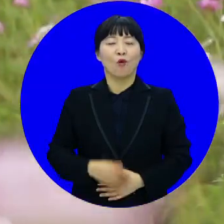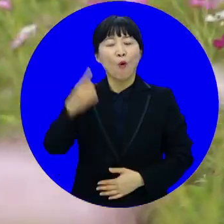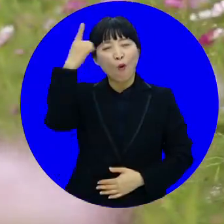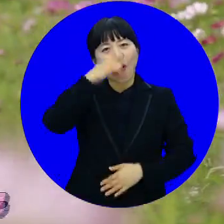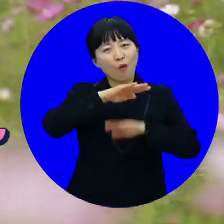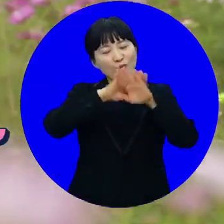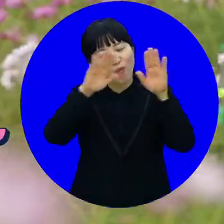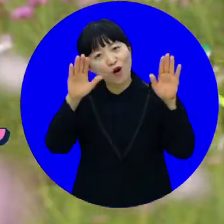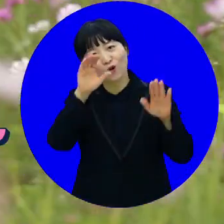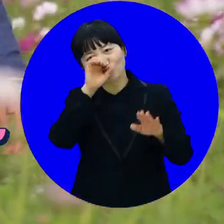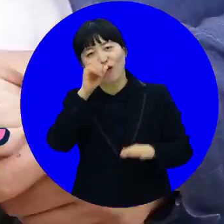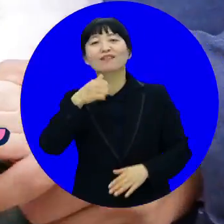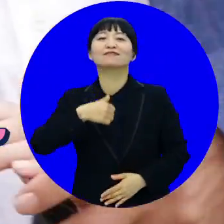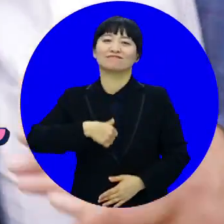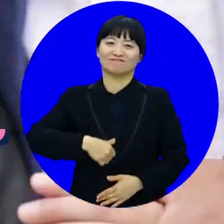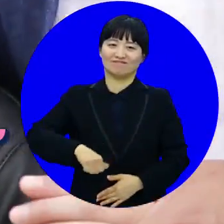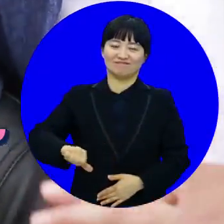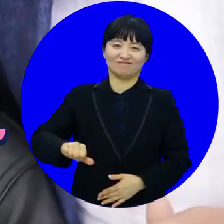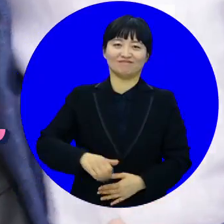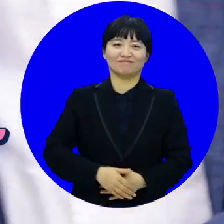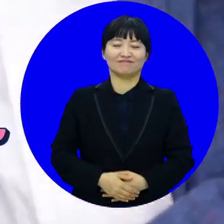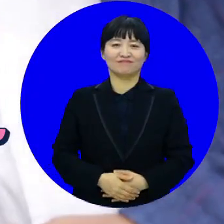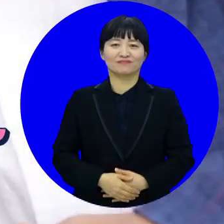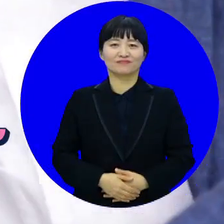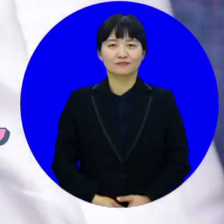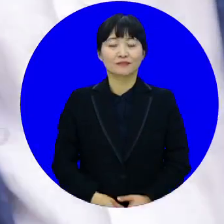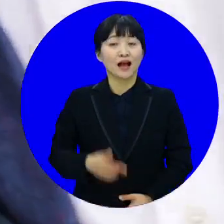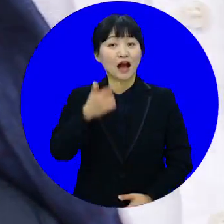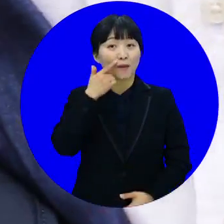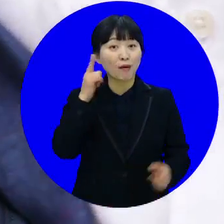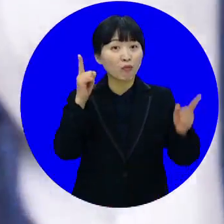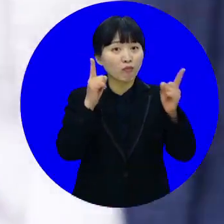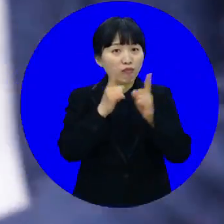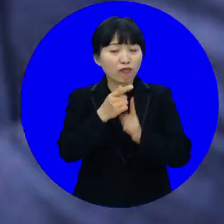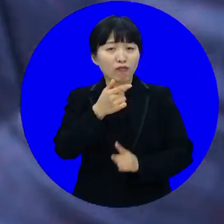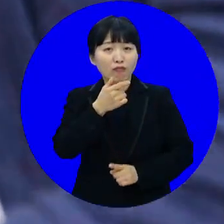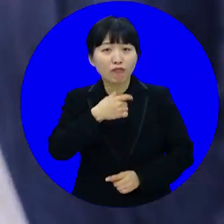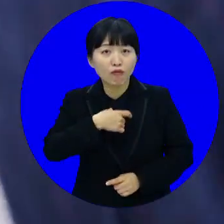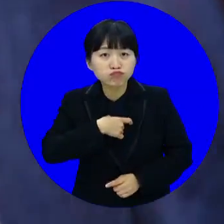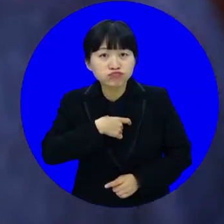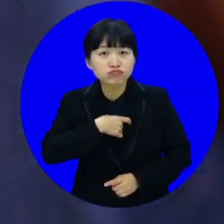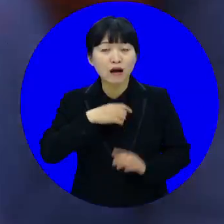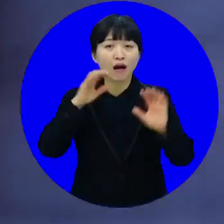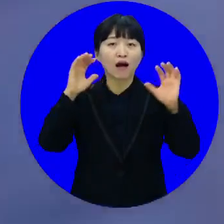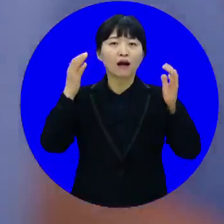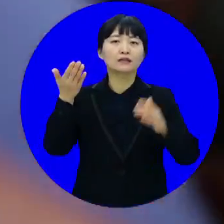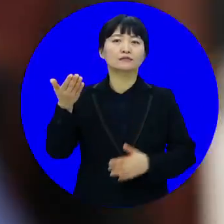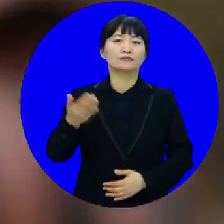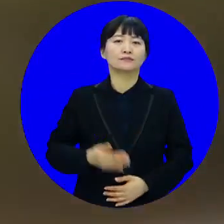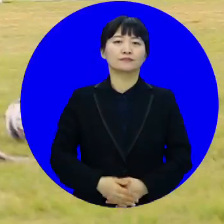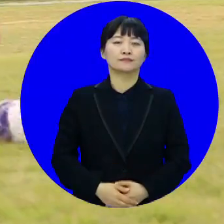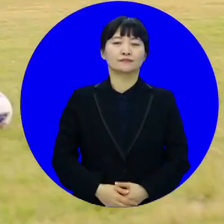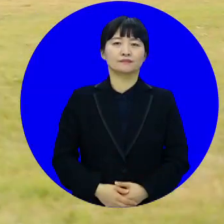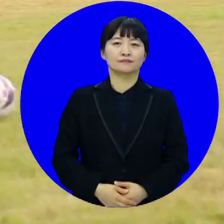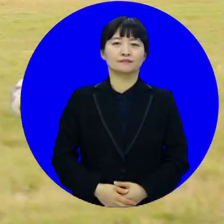표정이 굉장히 밝아졌어요, 지훈이가. 그러네요. 아빠와의 만남을 거부하던 아이.